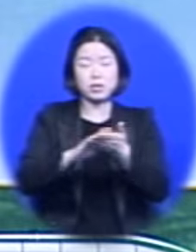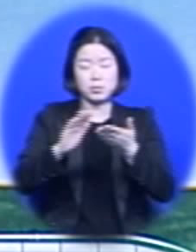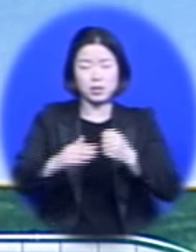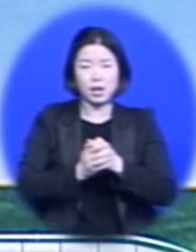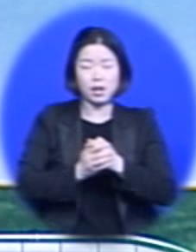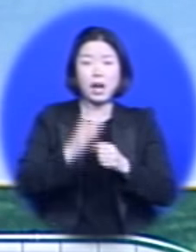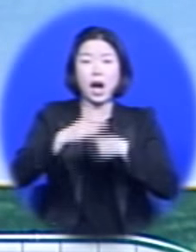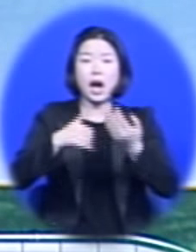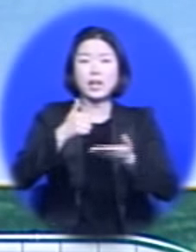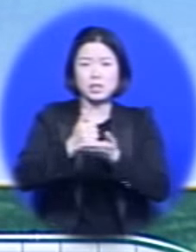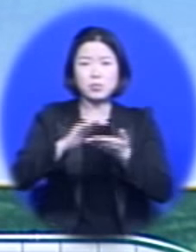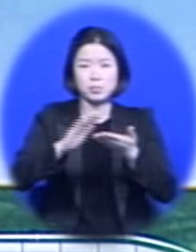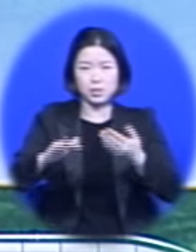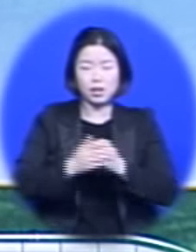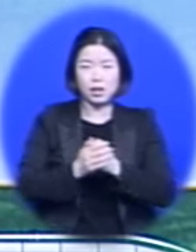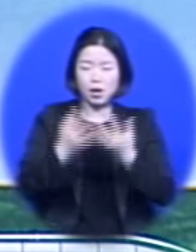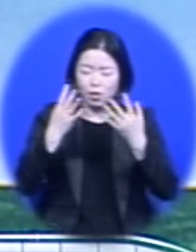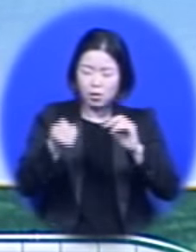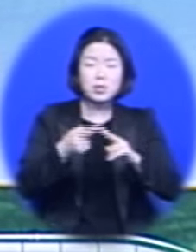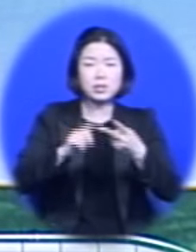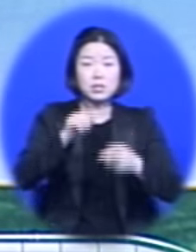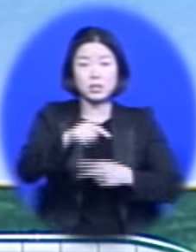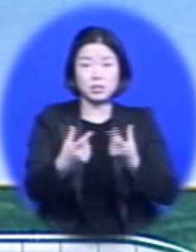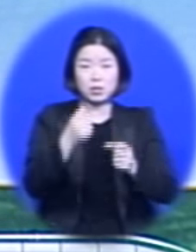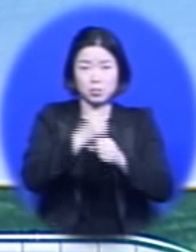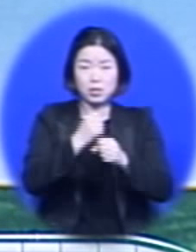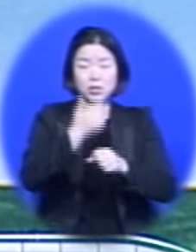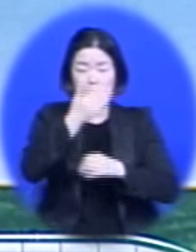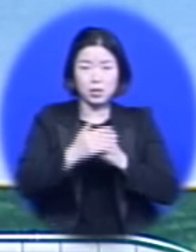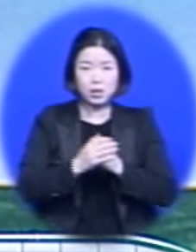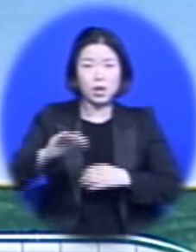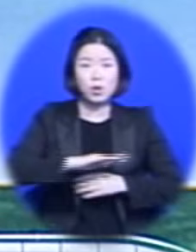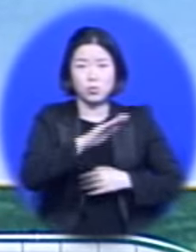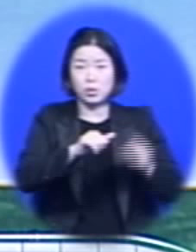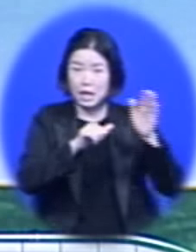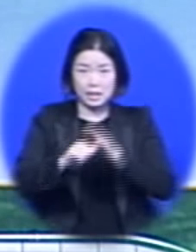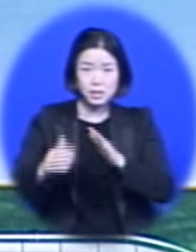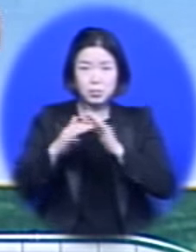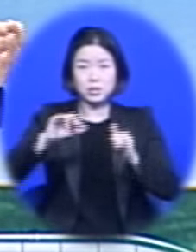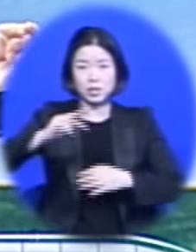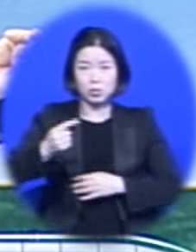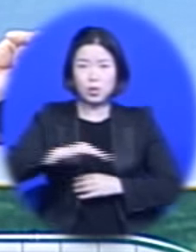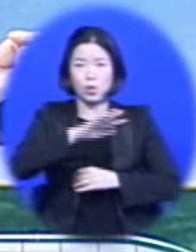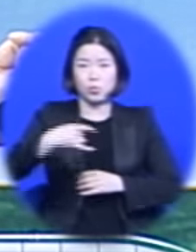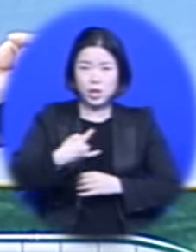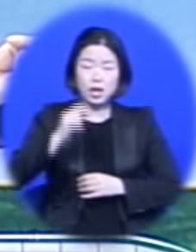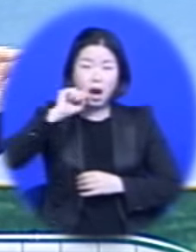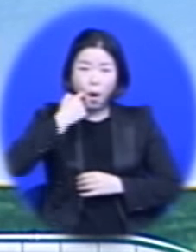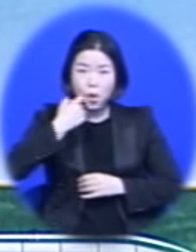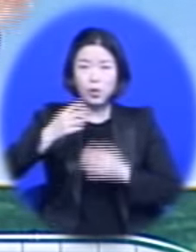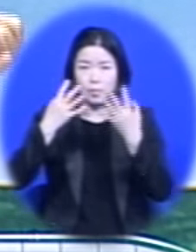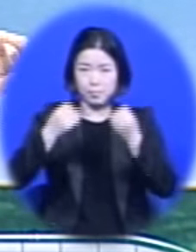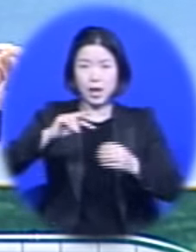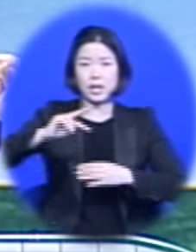하나님이세요, 성령님은. 얼마든지 그렇게 하실 수 있죠. 우리가 실패자라도, 우리에게 어려움이 많아도,